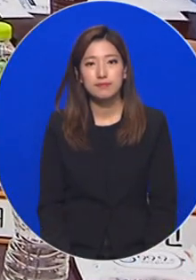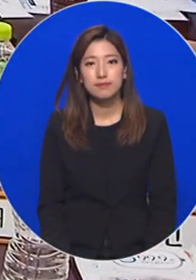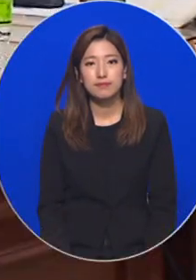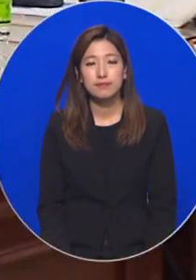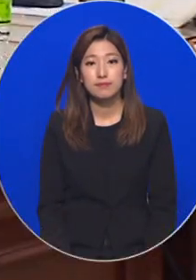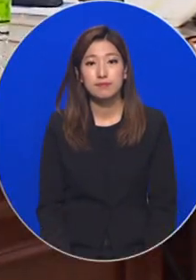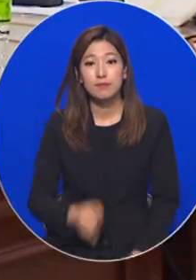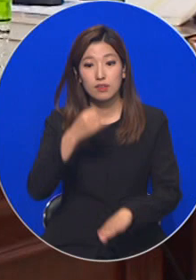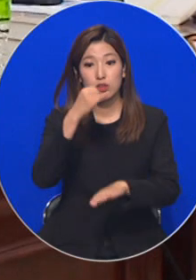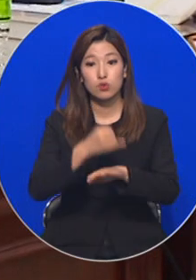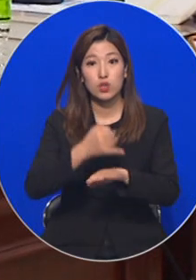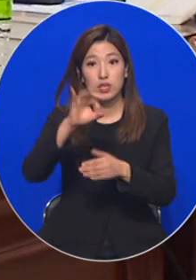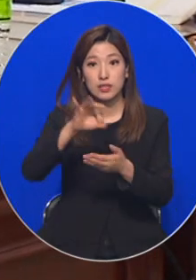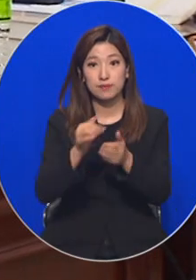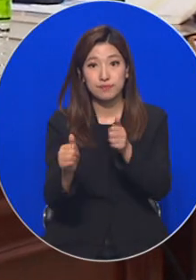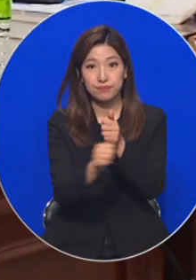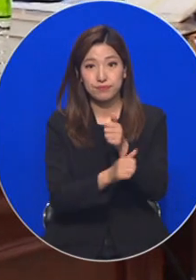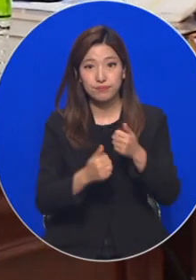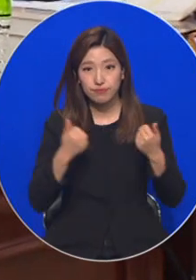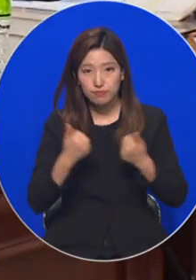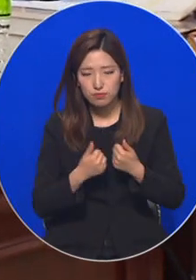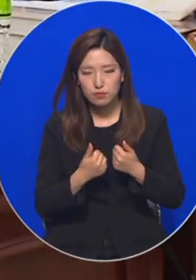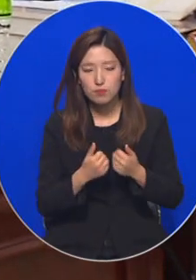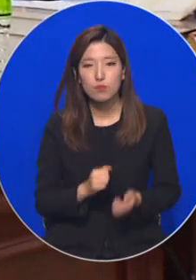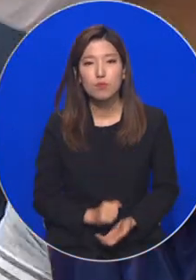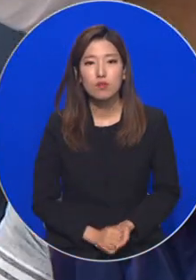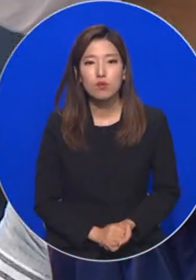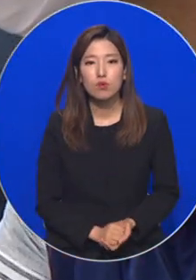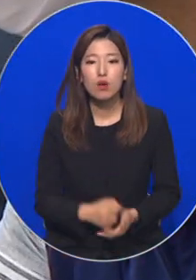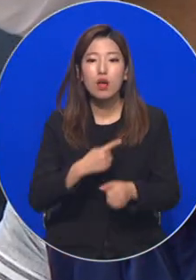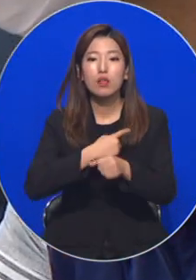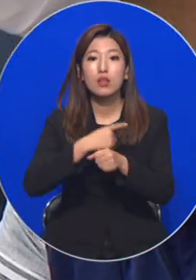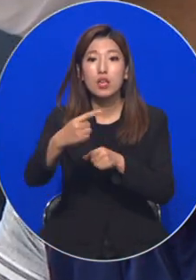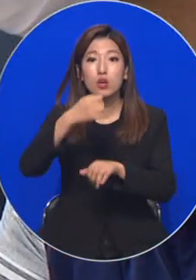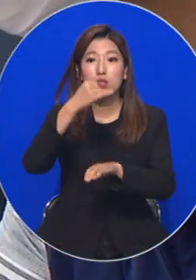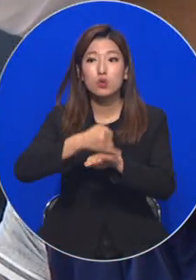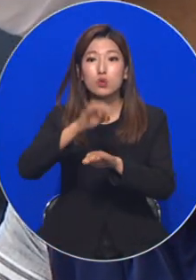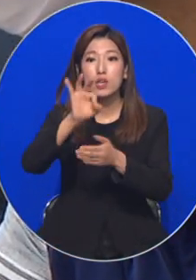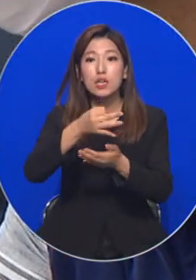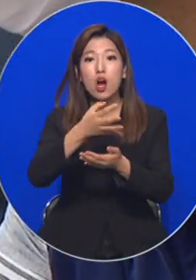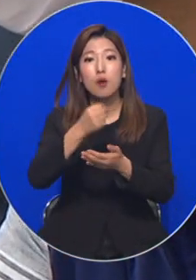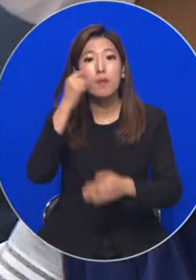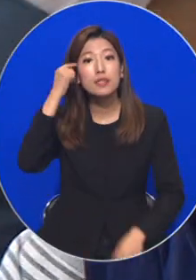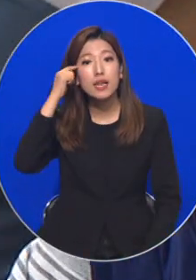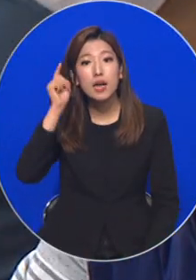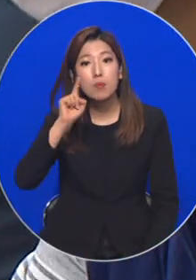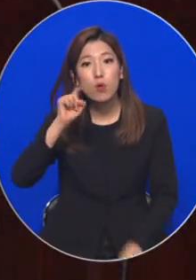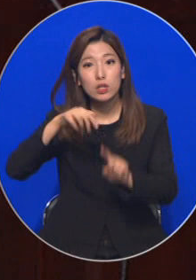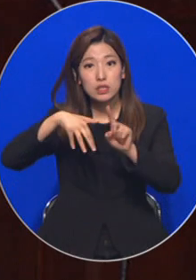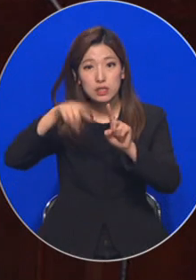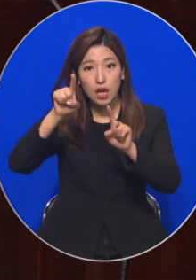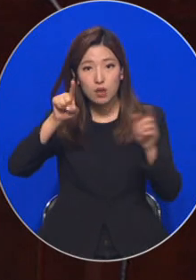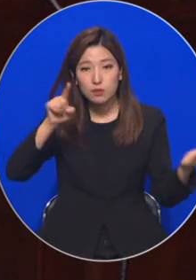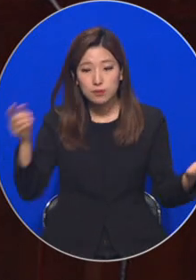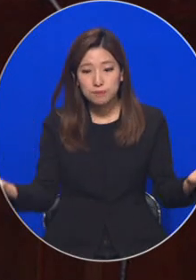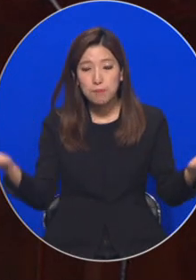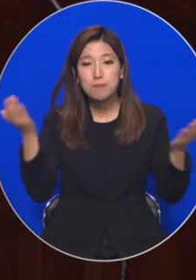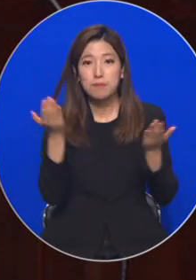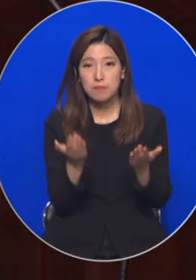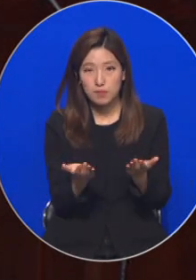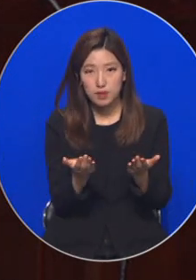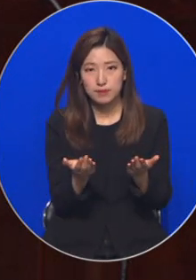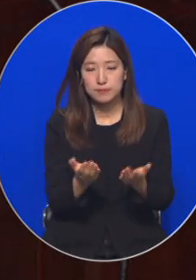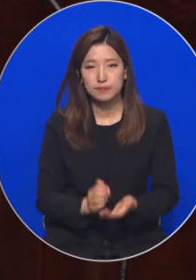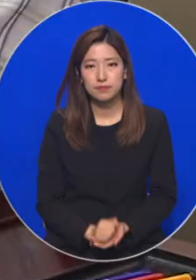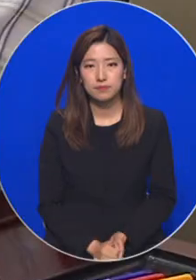최저임금위원회는 4차 전원회의에서 노사양 측 내년도 최저임금 최초 요구안을 제출받았습니다. 이에 따라 이번